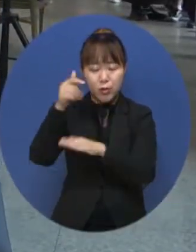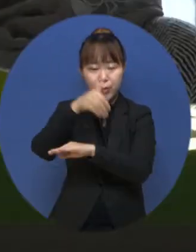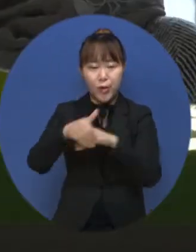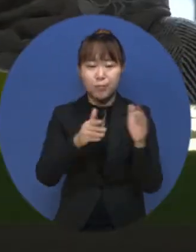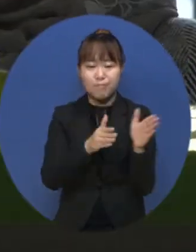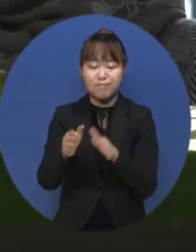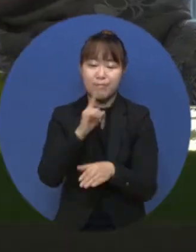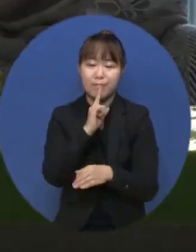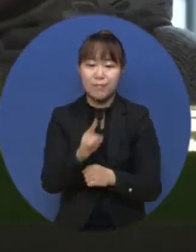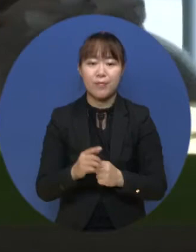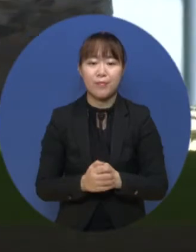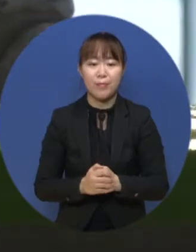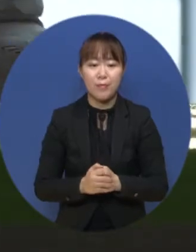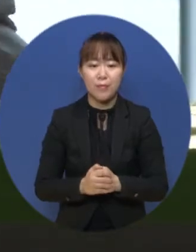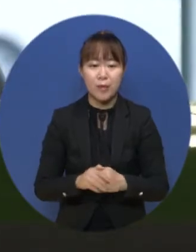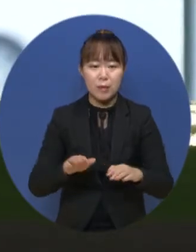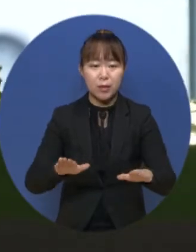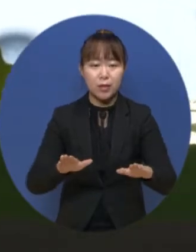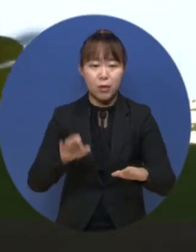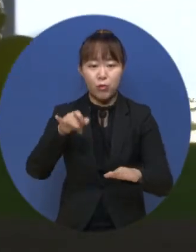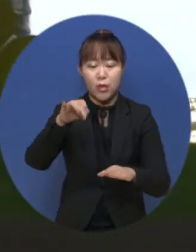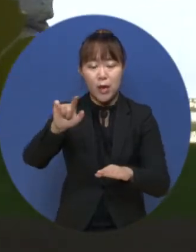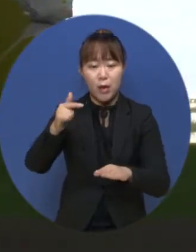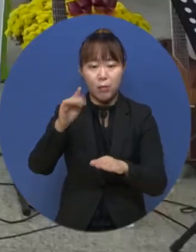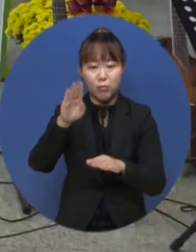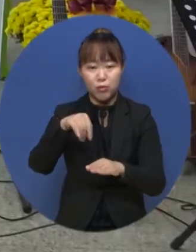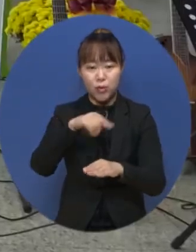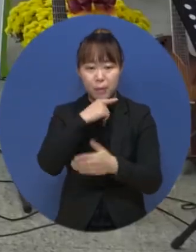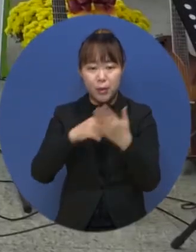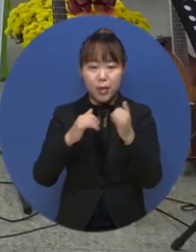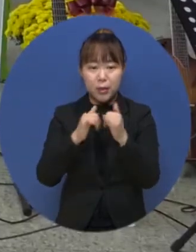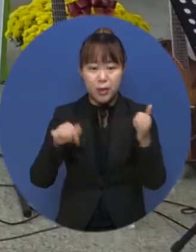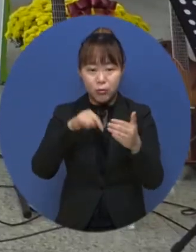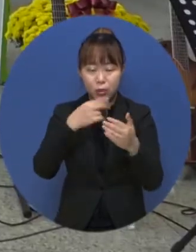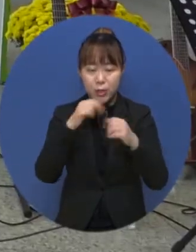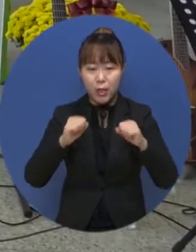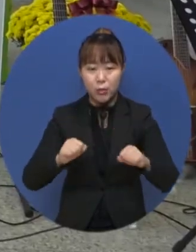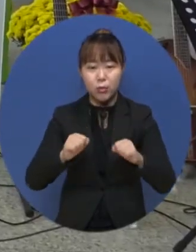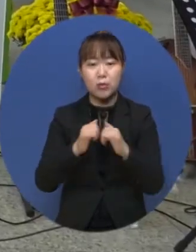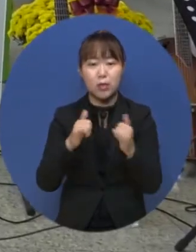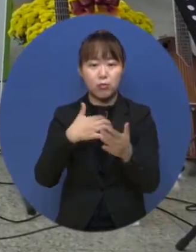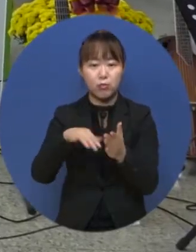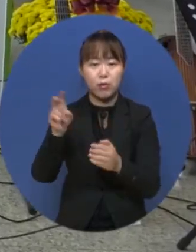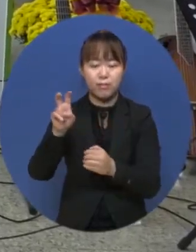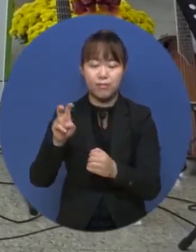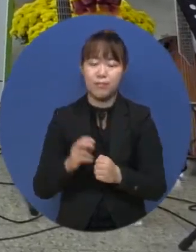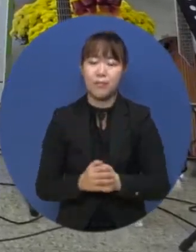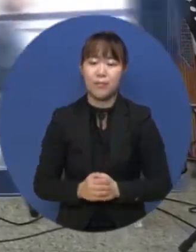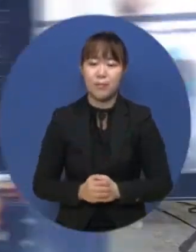기획됐습니다. 한편 현재 위안부 피해자 가운데 생존자는 20명입니다.